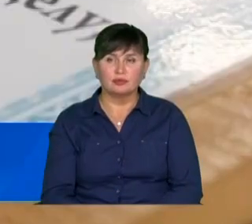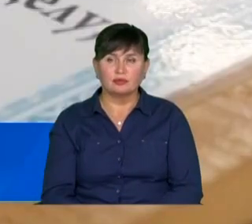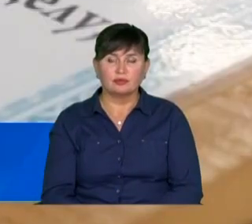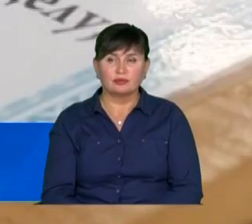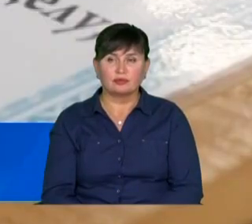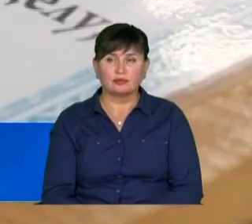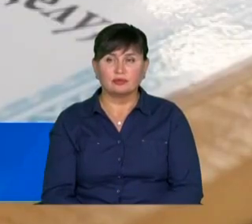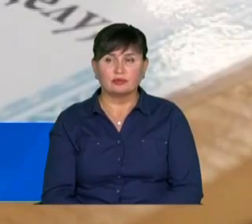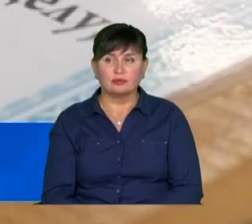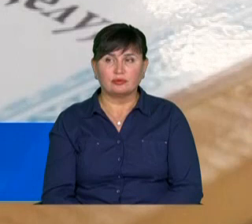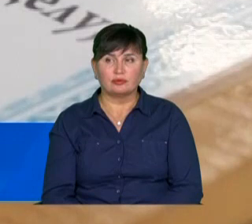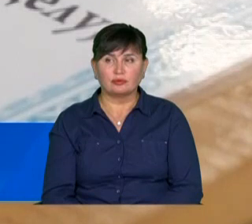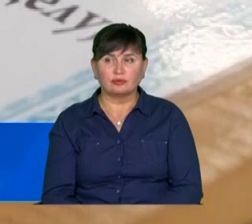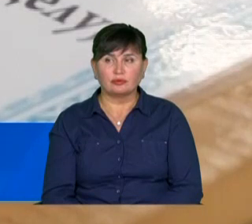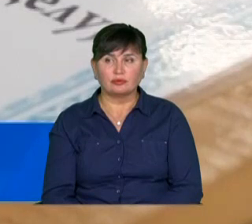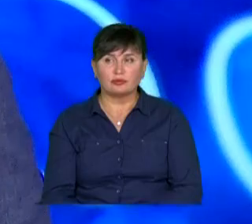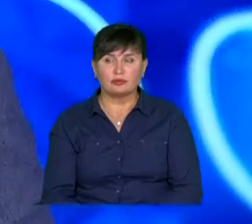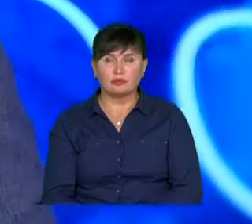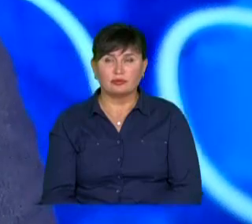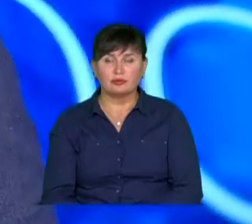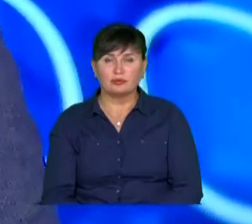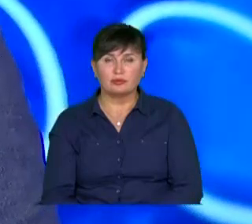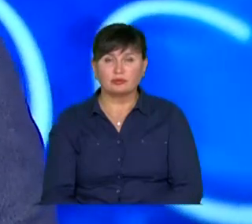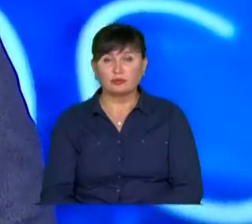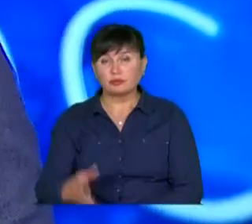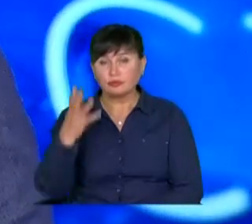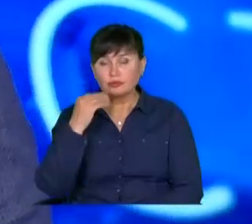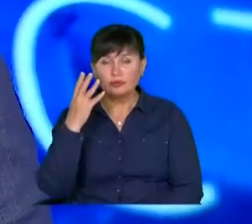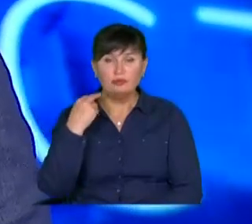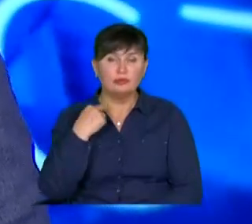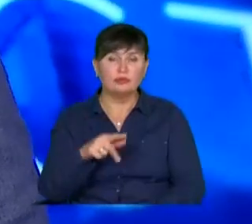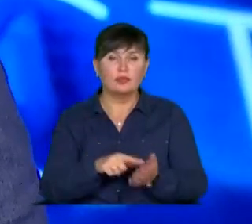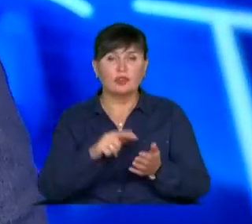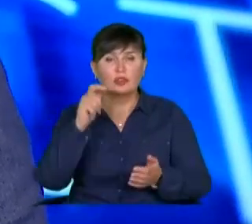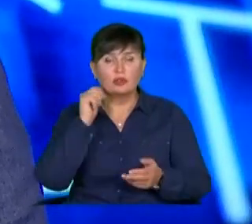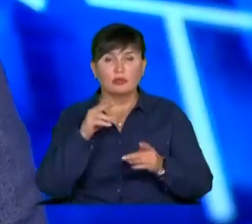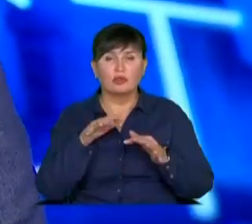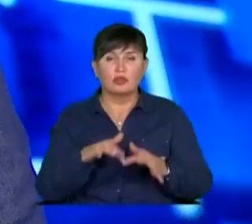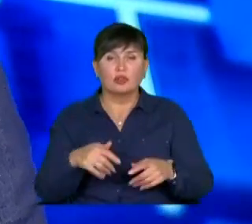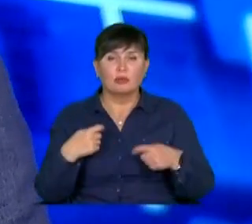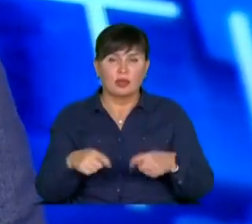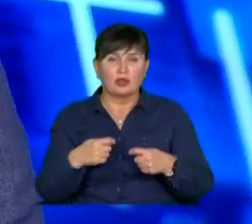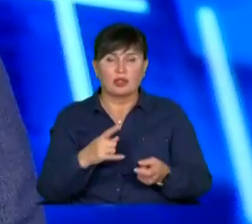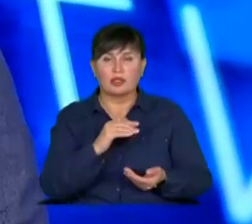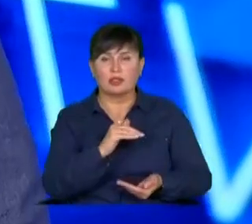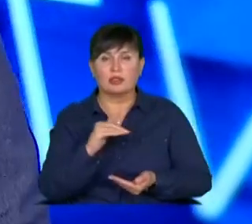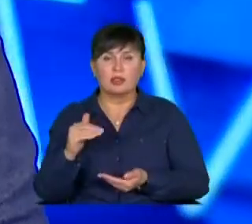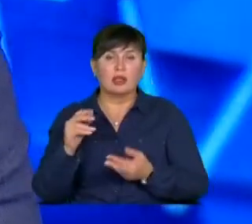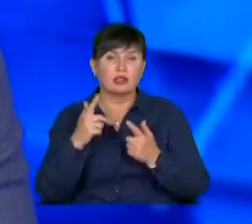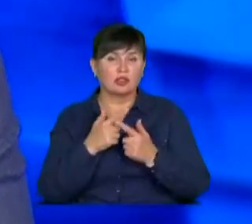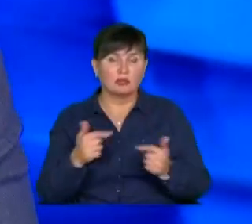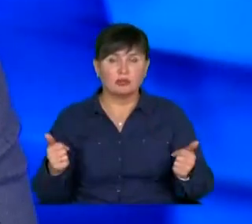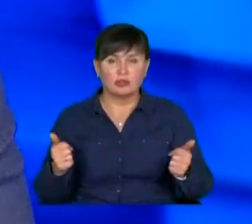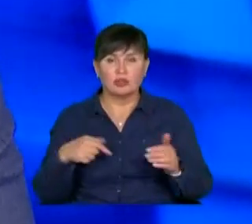Юлбаев, телеканал «Алматы», Северо-Казахстанская область. В Алматы осудили 7 человек по делу о продаже младенцев. Как сообщили в